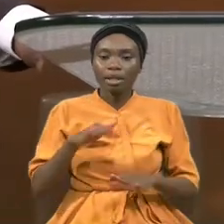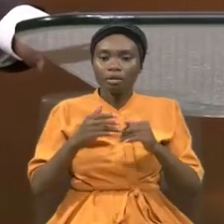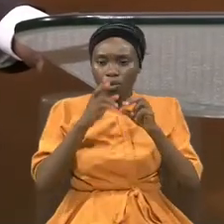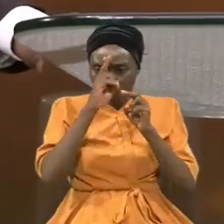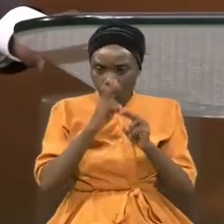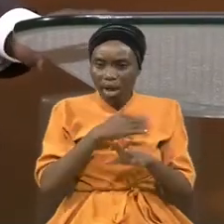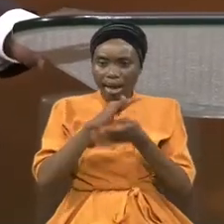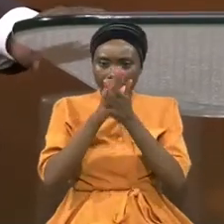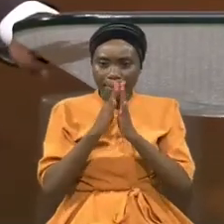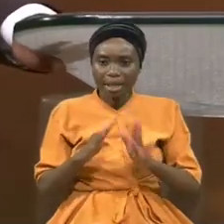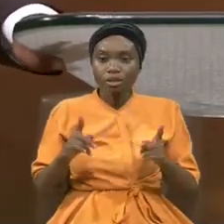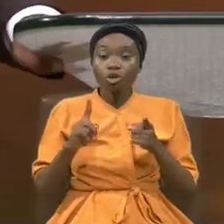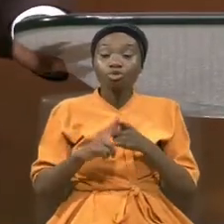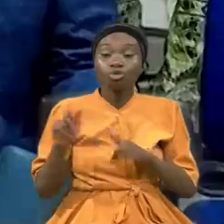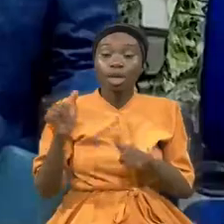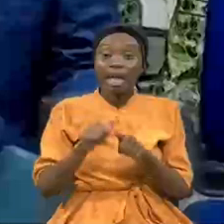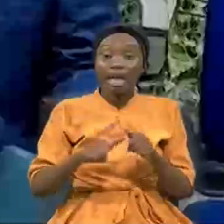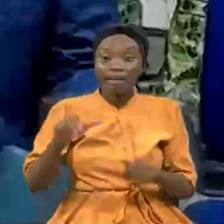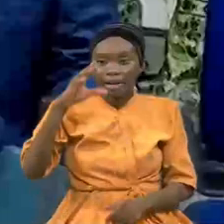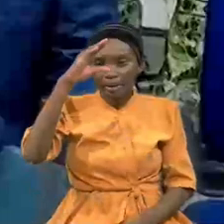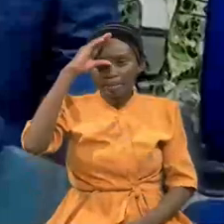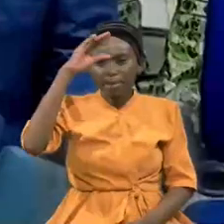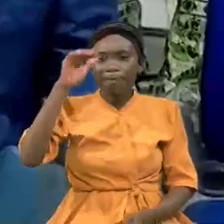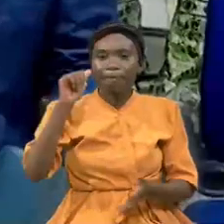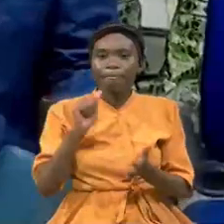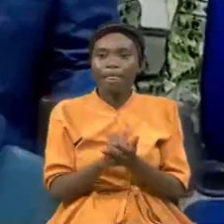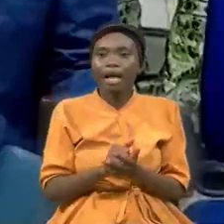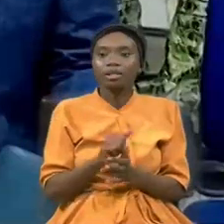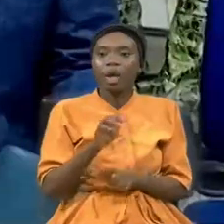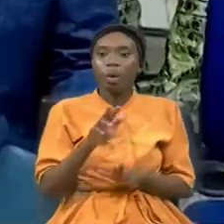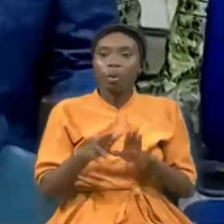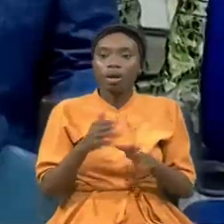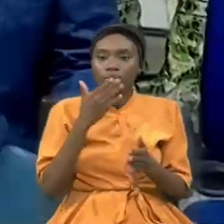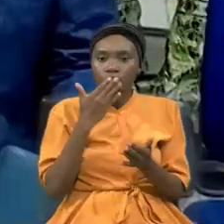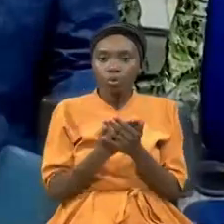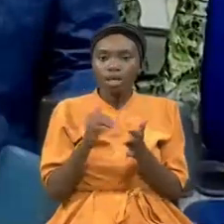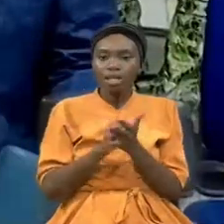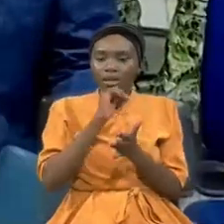honneur et paix pour quiconque fait le bien.